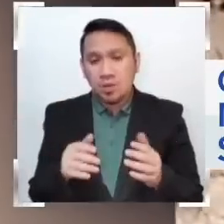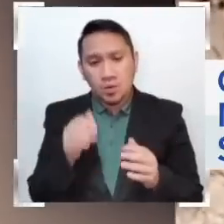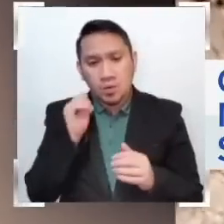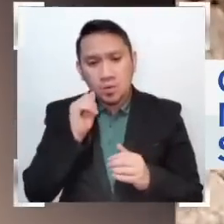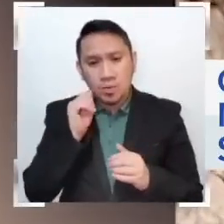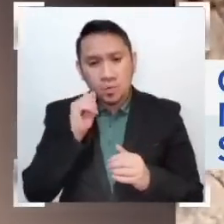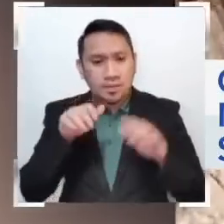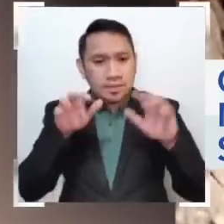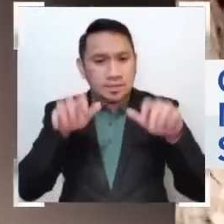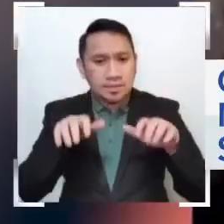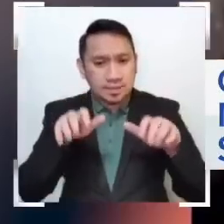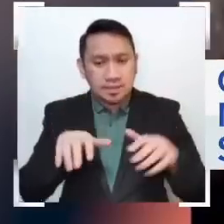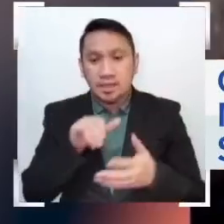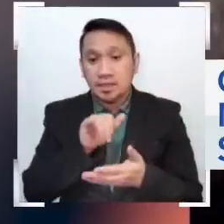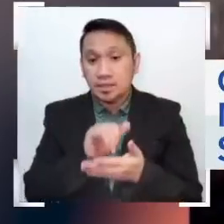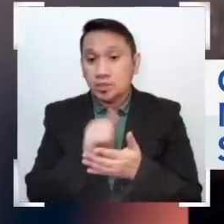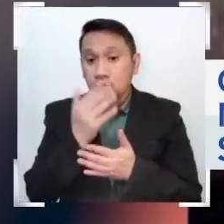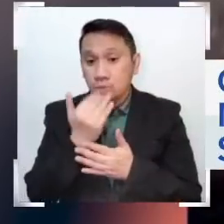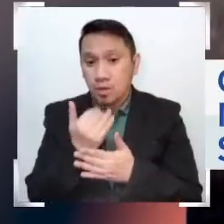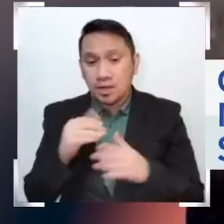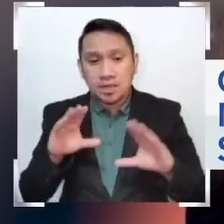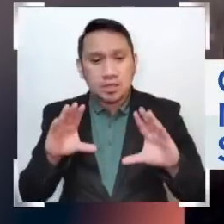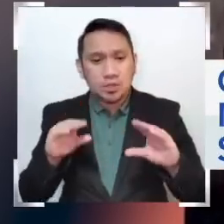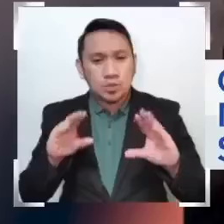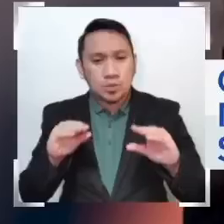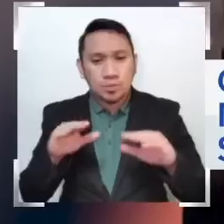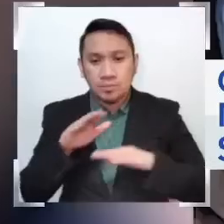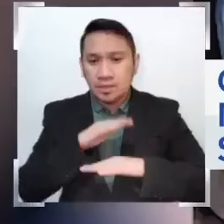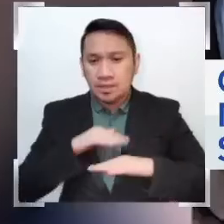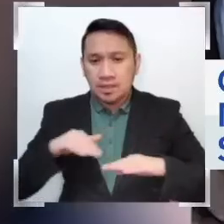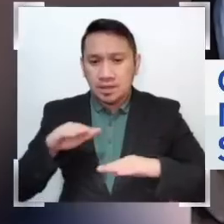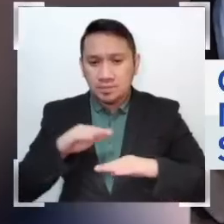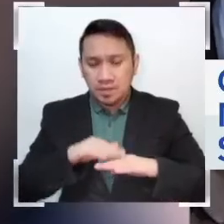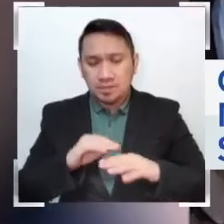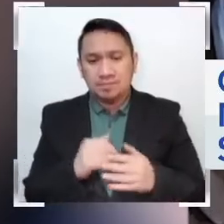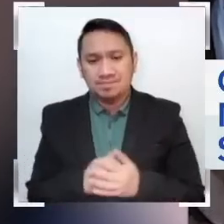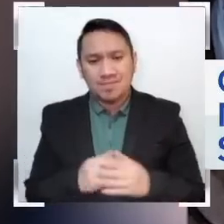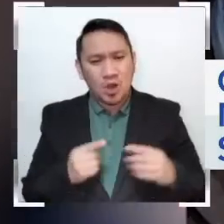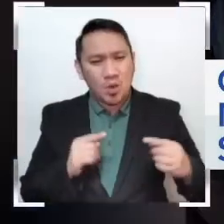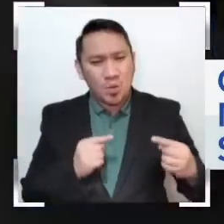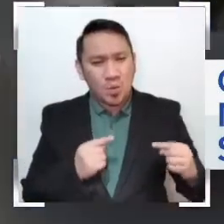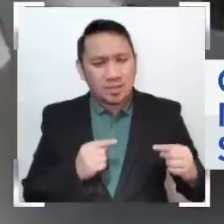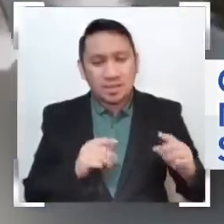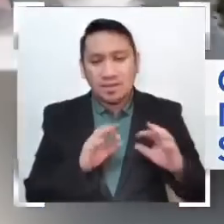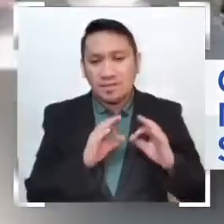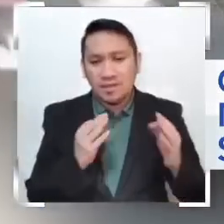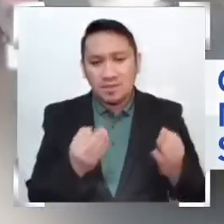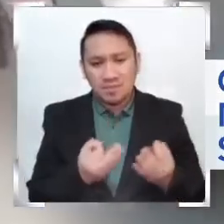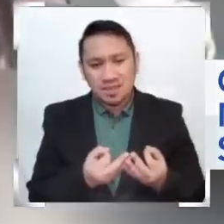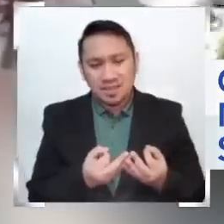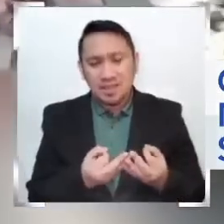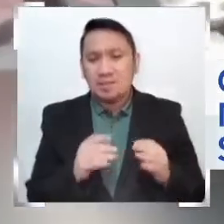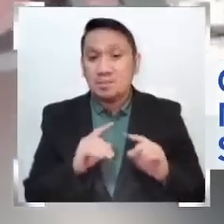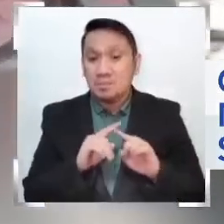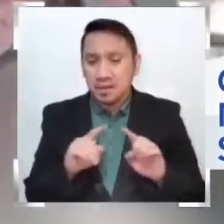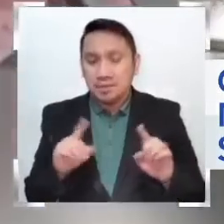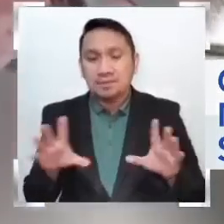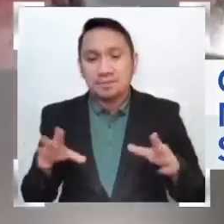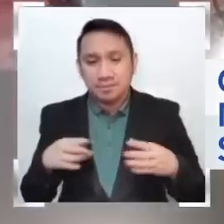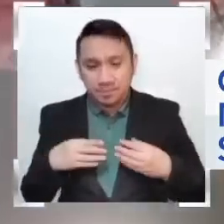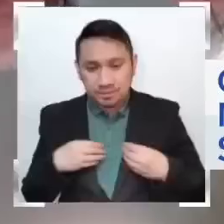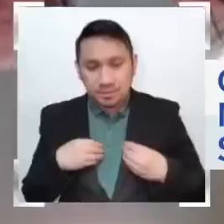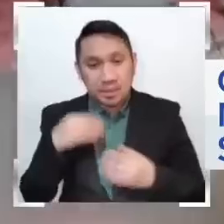ng paglambot ng lupa. Masakit man, pero tanggap na ng pamilya na aksidente ang nangyari. Umaapela sila ng tulong sa